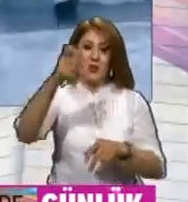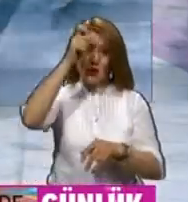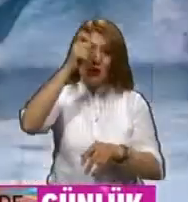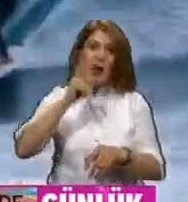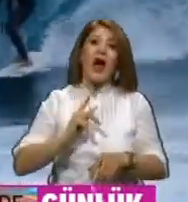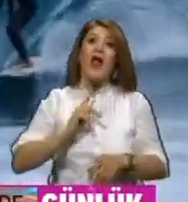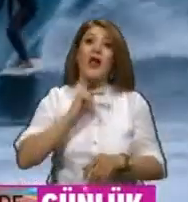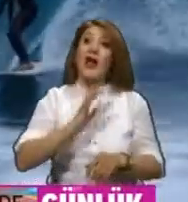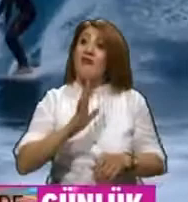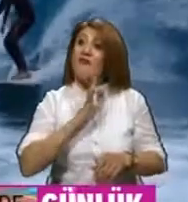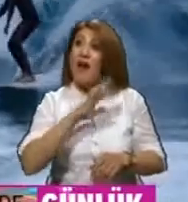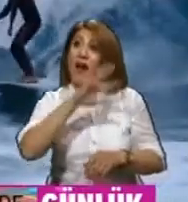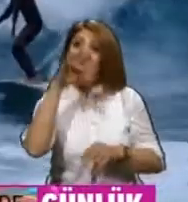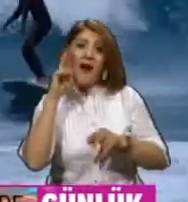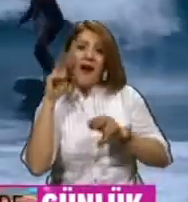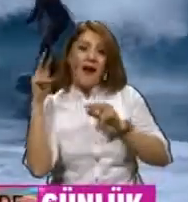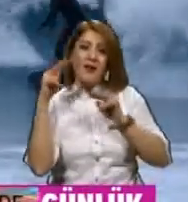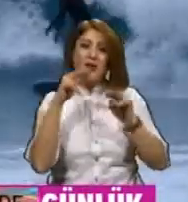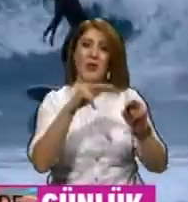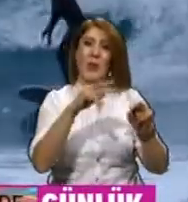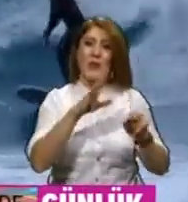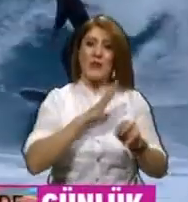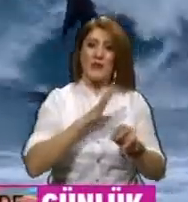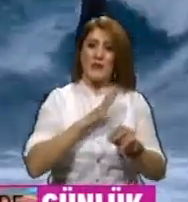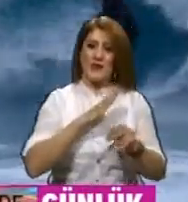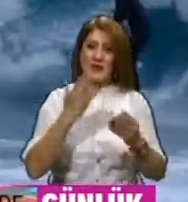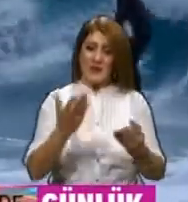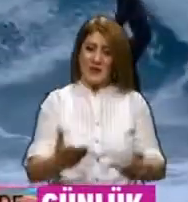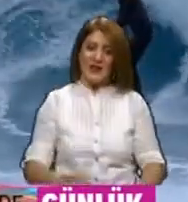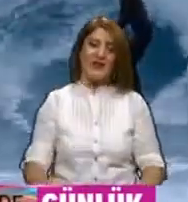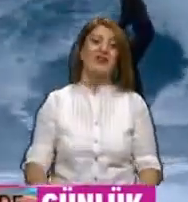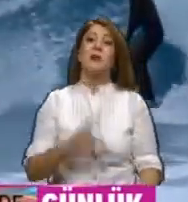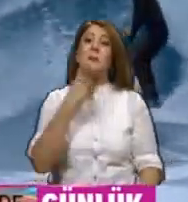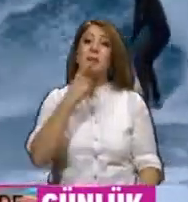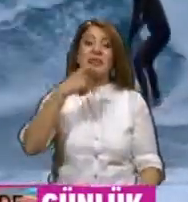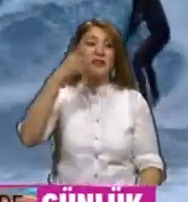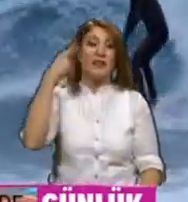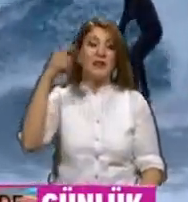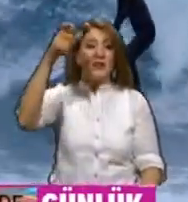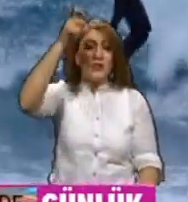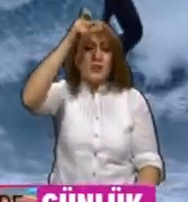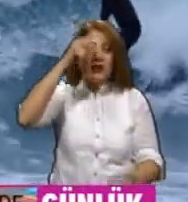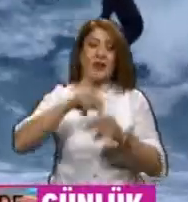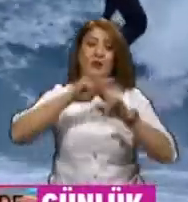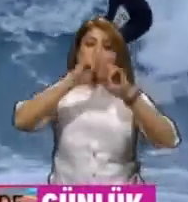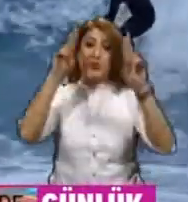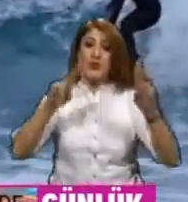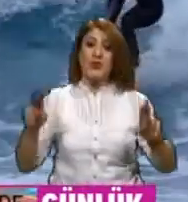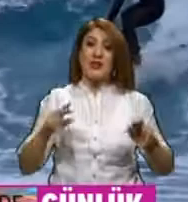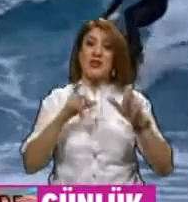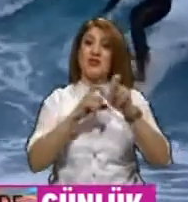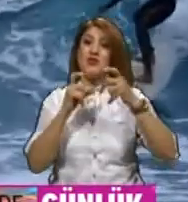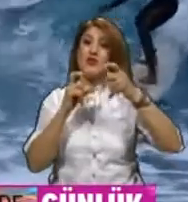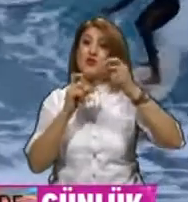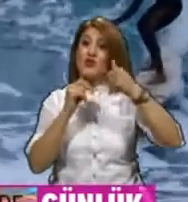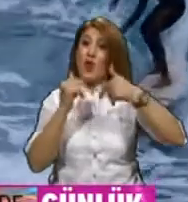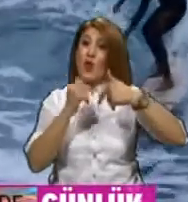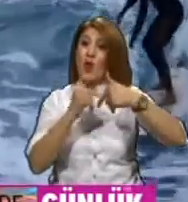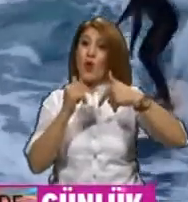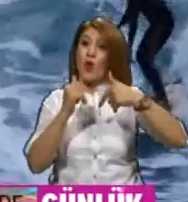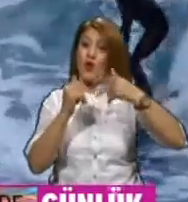sörf yapılabildiğini biliyor. Geçen sene Türkiye'nin Uluslararası Sörf Federasyonu